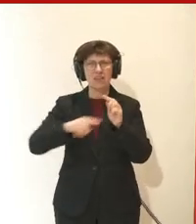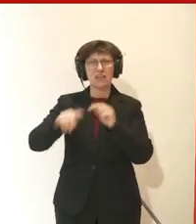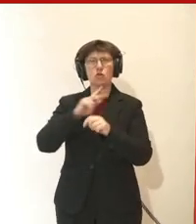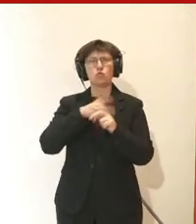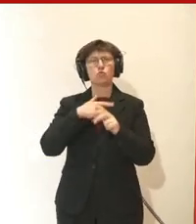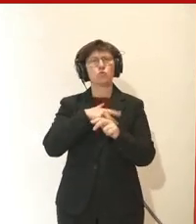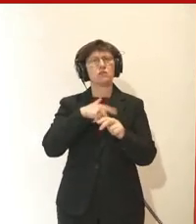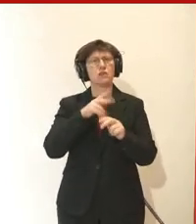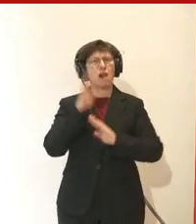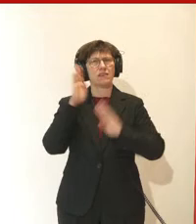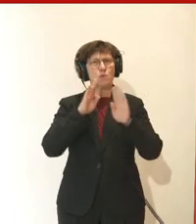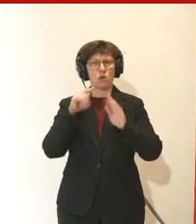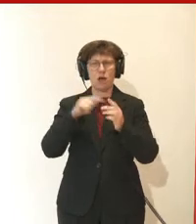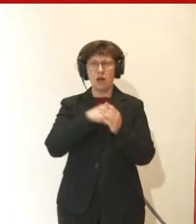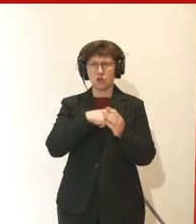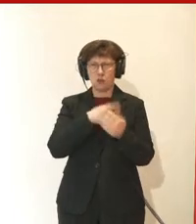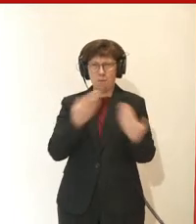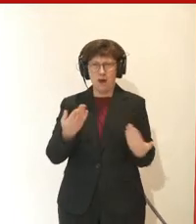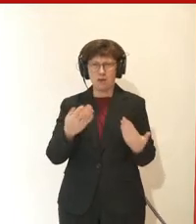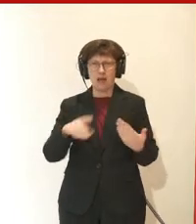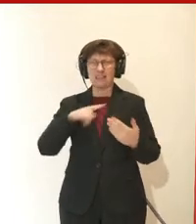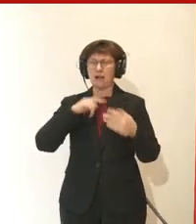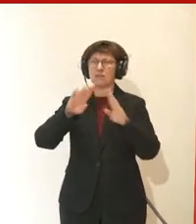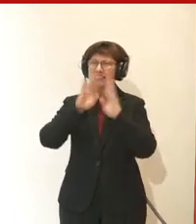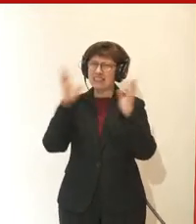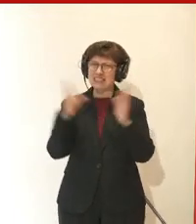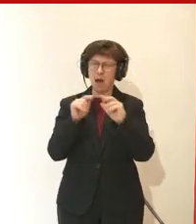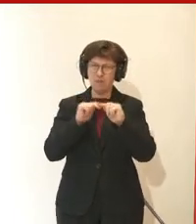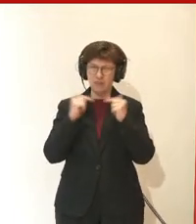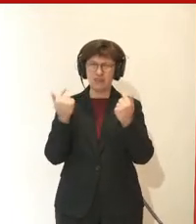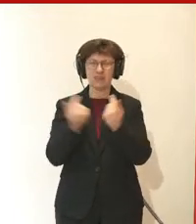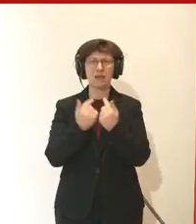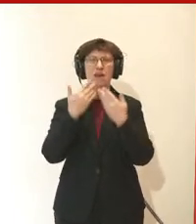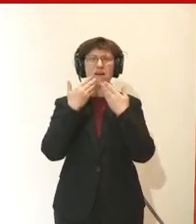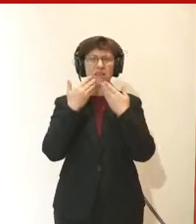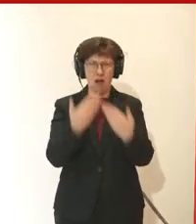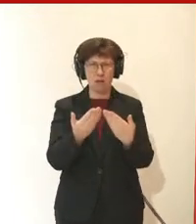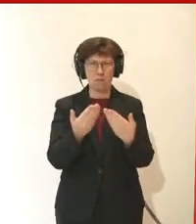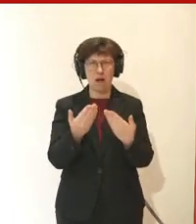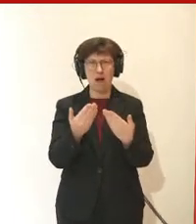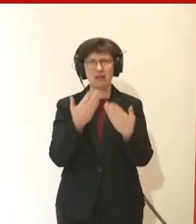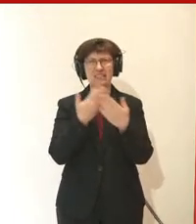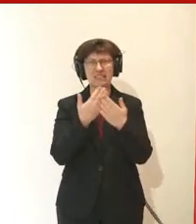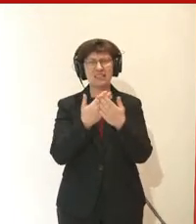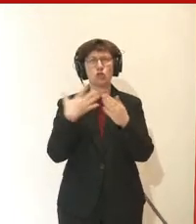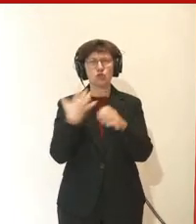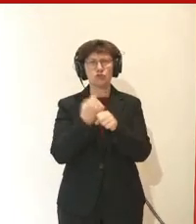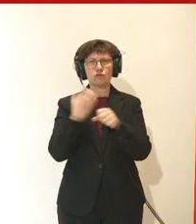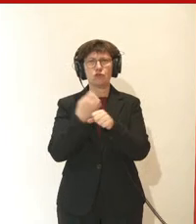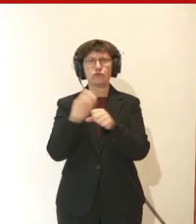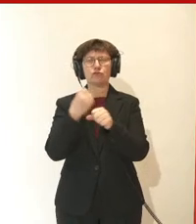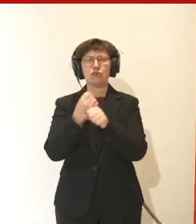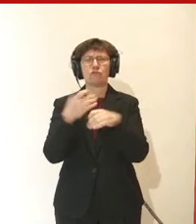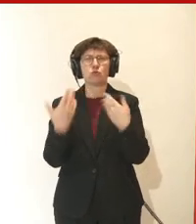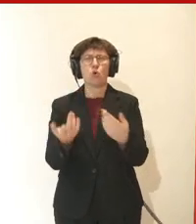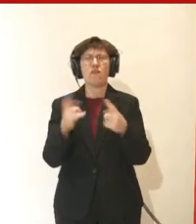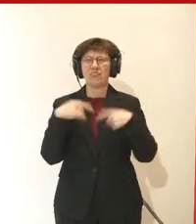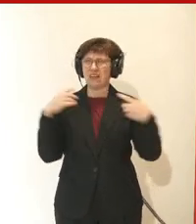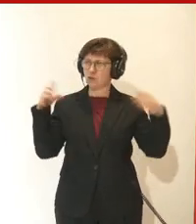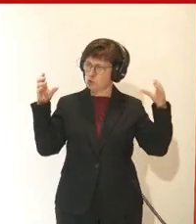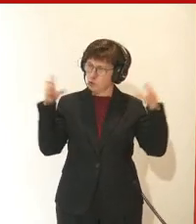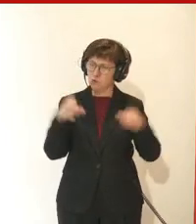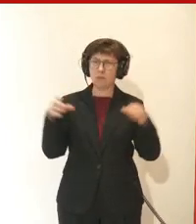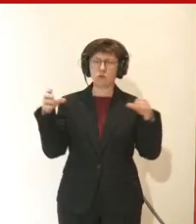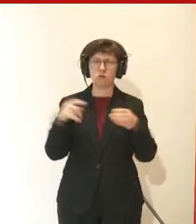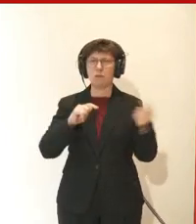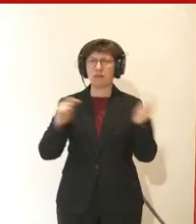der sozialdemokratischen partei und ich bin dem gesamten team dankbar dafür das ist alles dafür getan hat dass wir hier miteinander